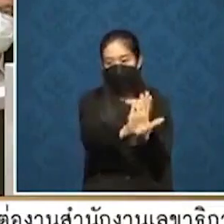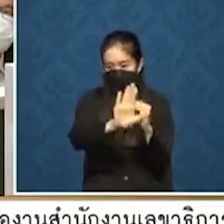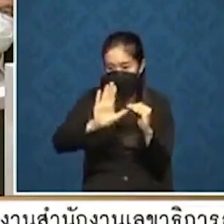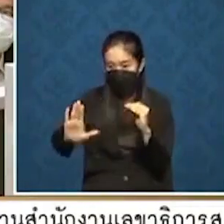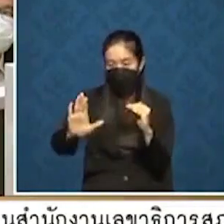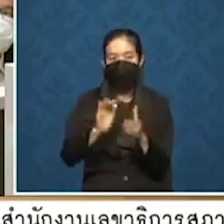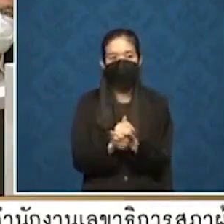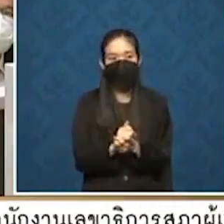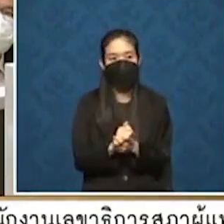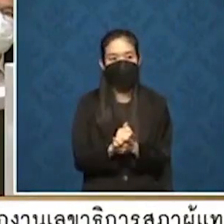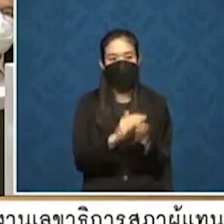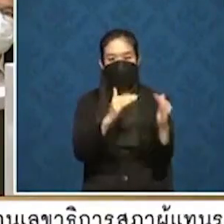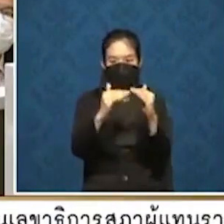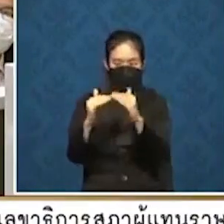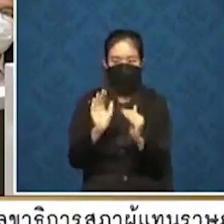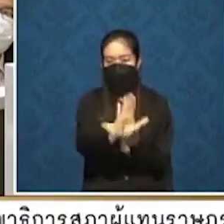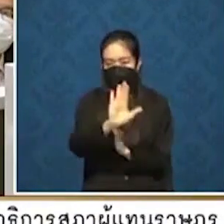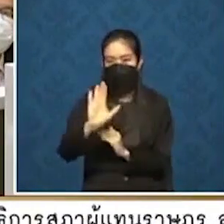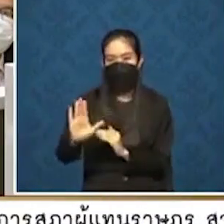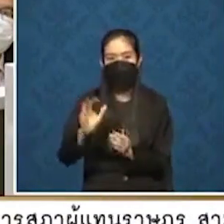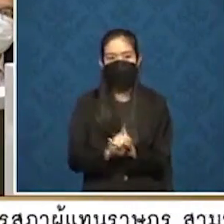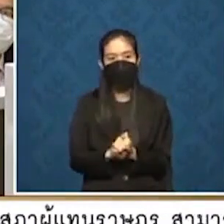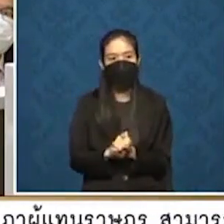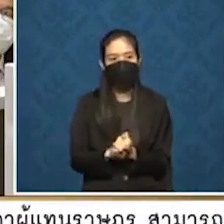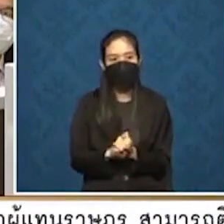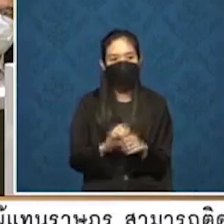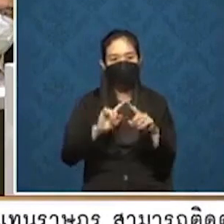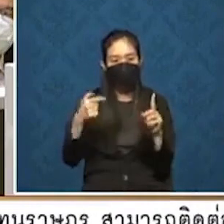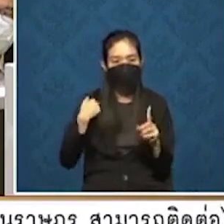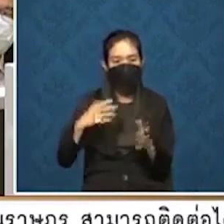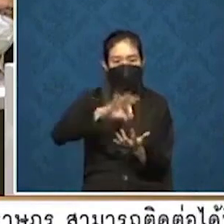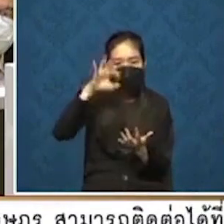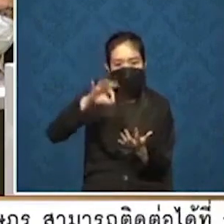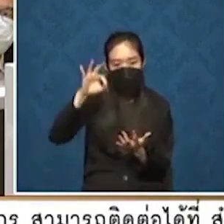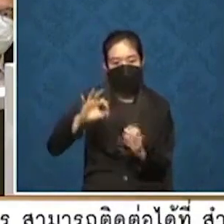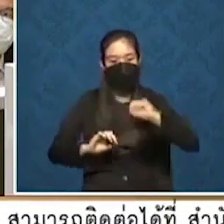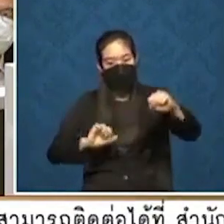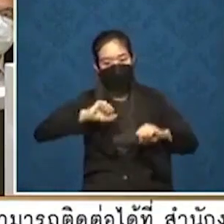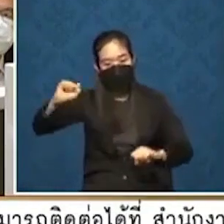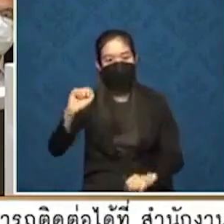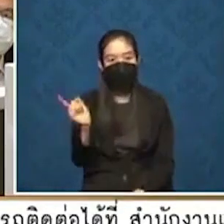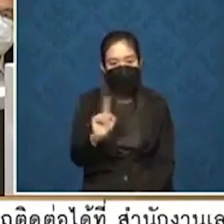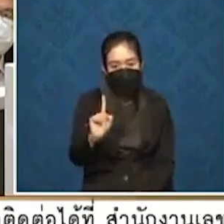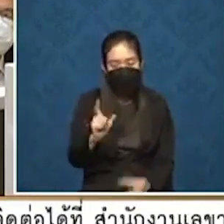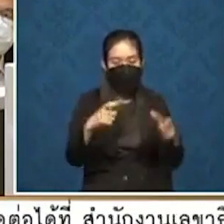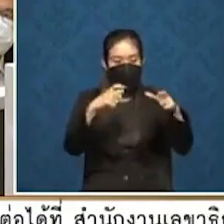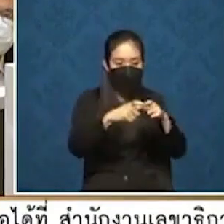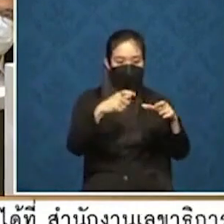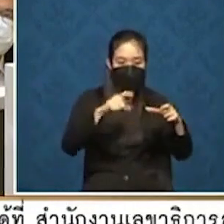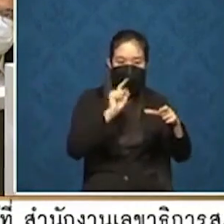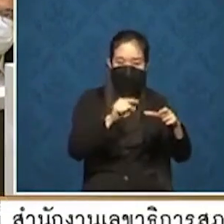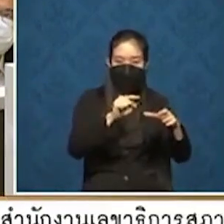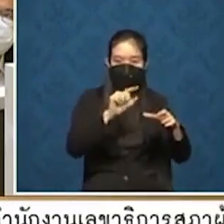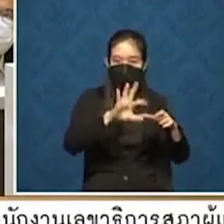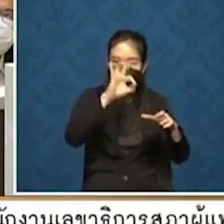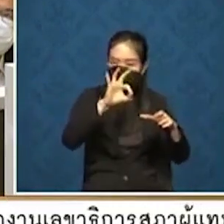Havenเป attitude ก็ไมจำเป็นทจะต้องว่า ส inspiration ครับกตบัดด้ก outrageก็อยู่